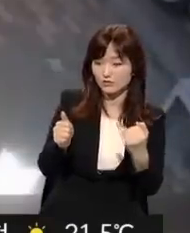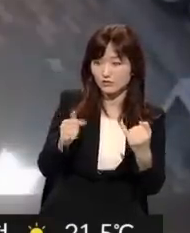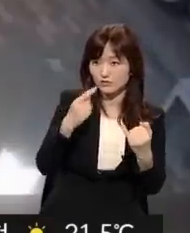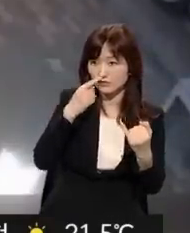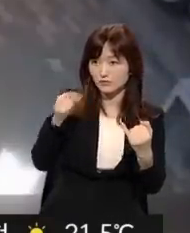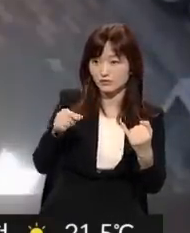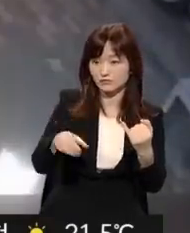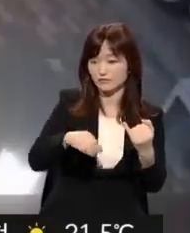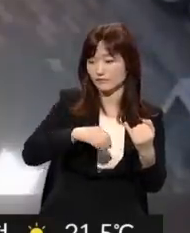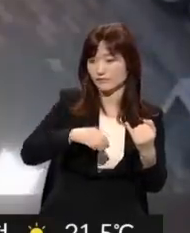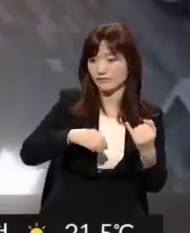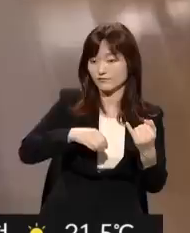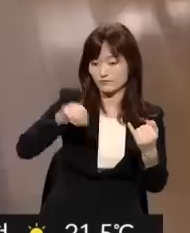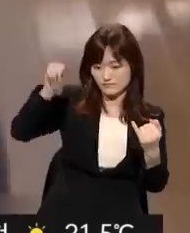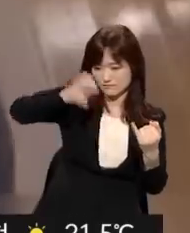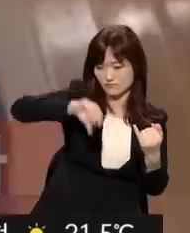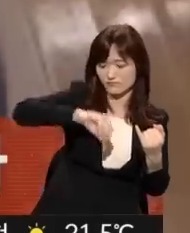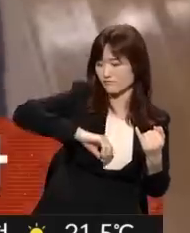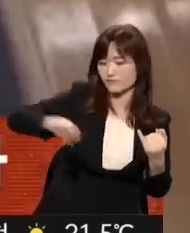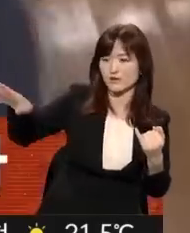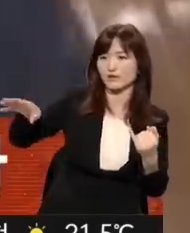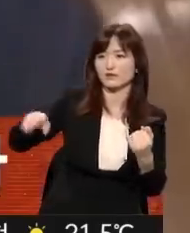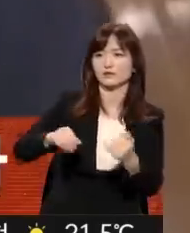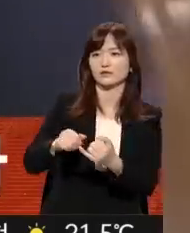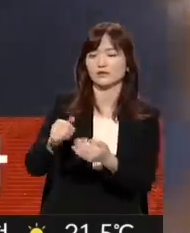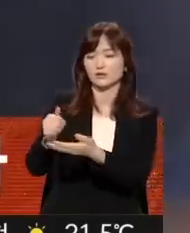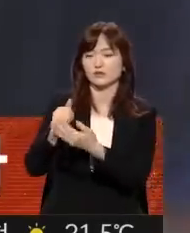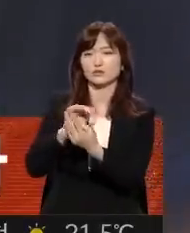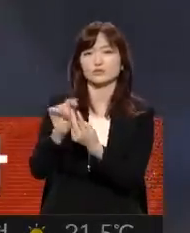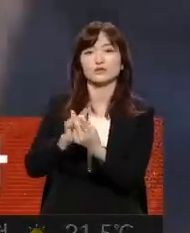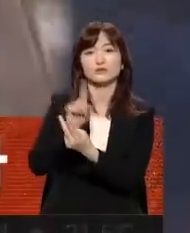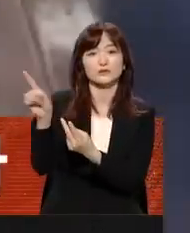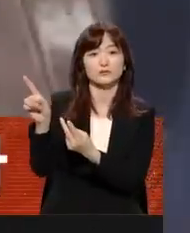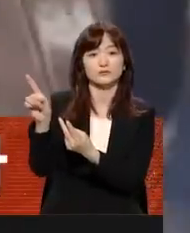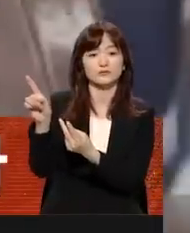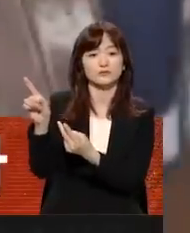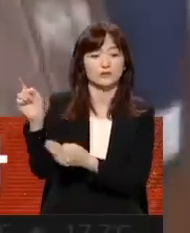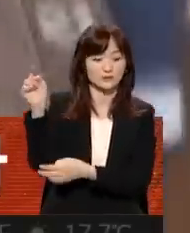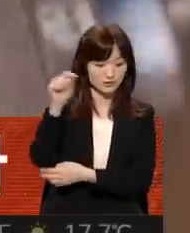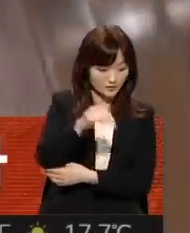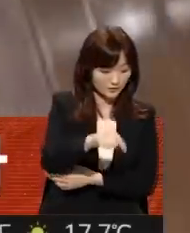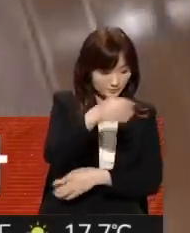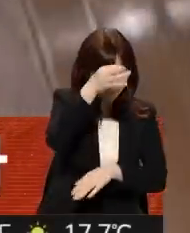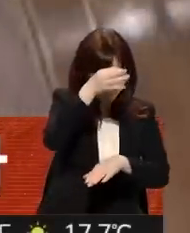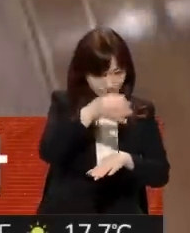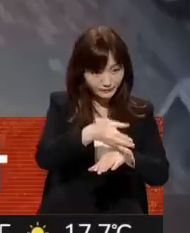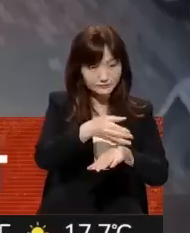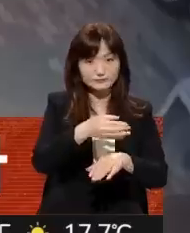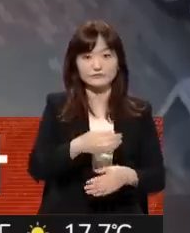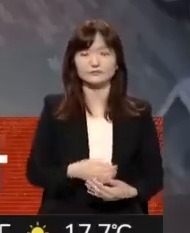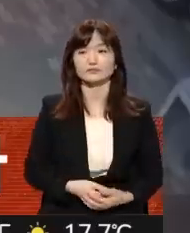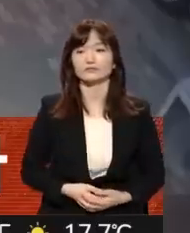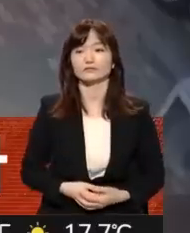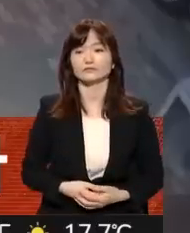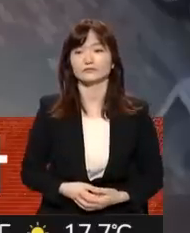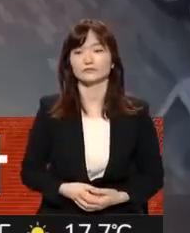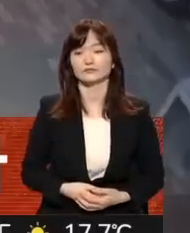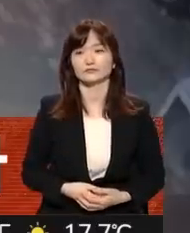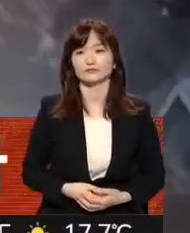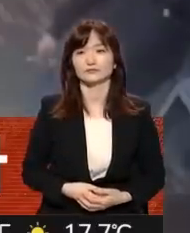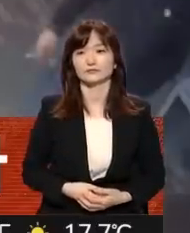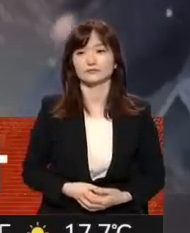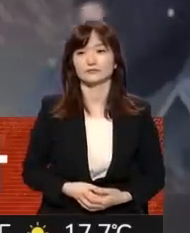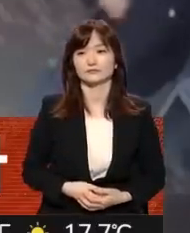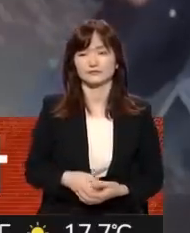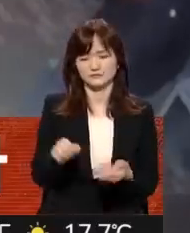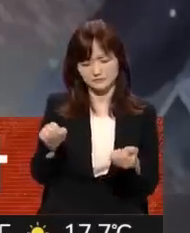저거 기억나시죠? 그 손놈 두 명 중에 한 명이 사과를 하러 왔다고요? 네. 자, 지금